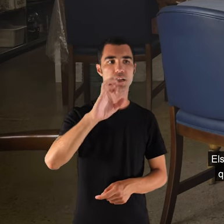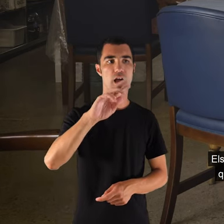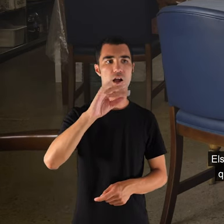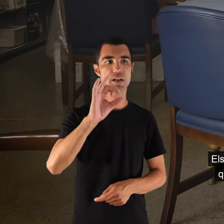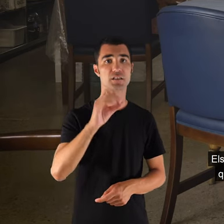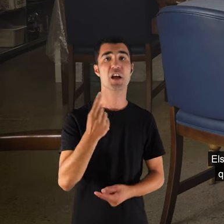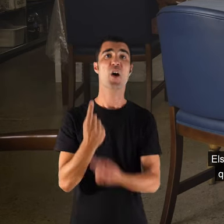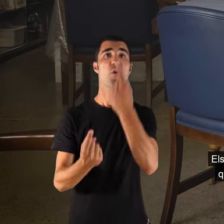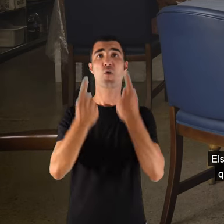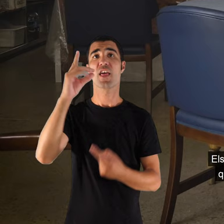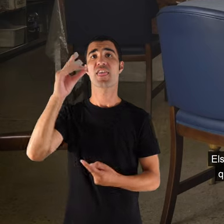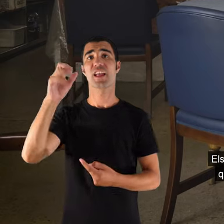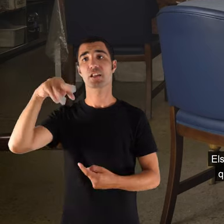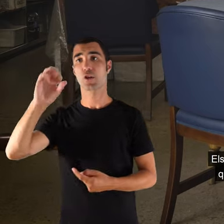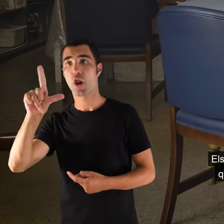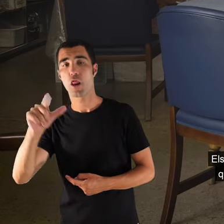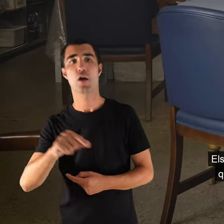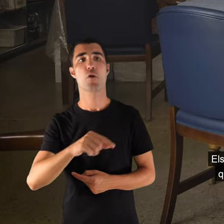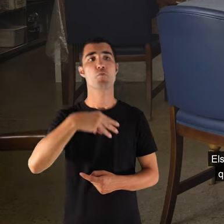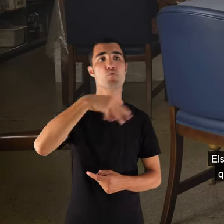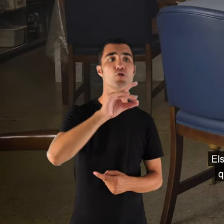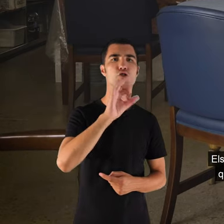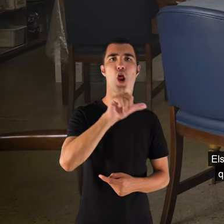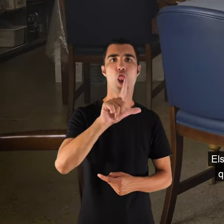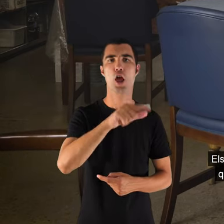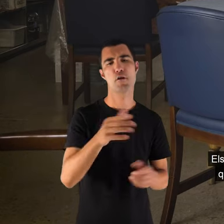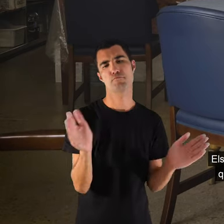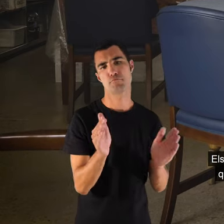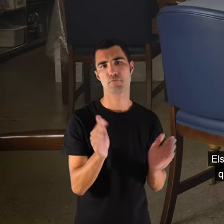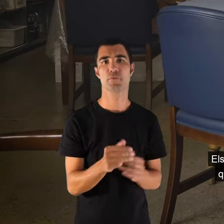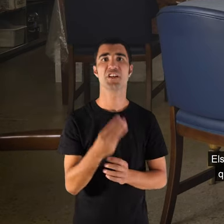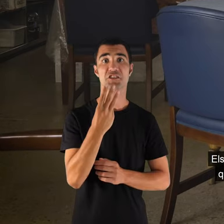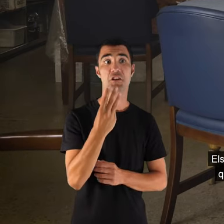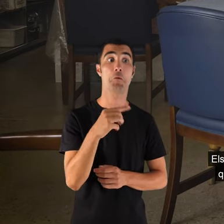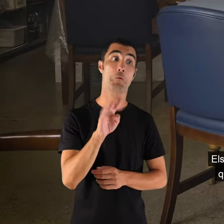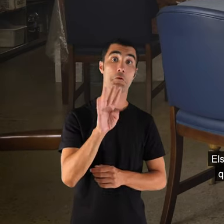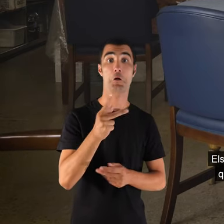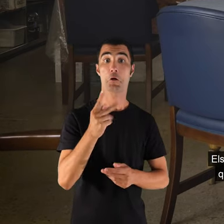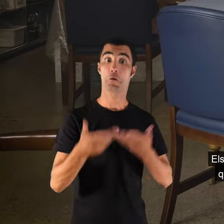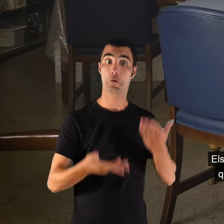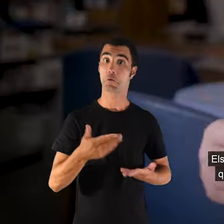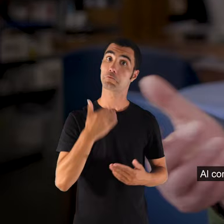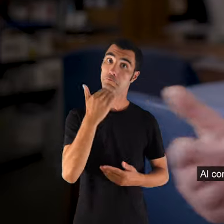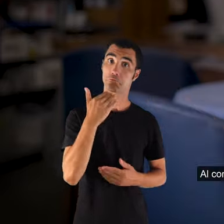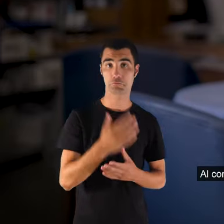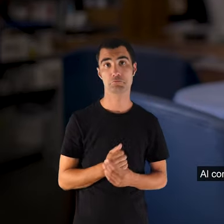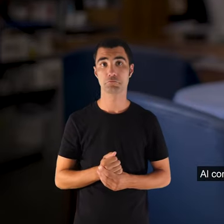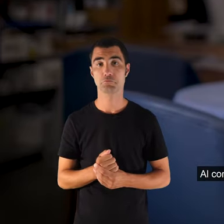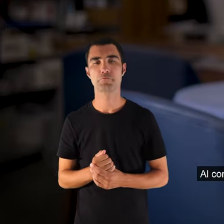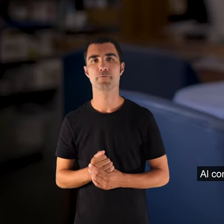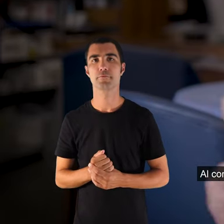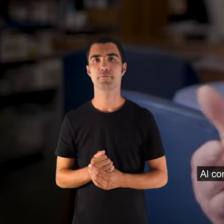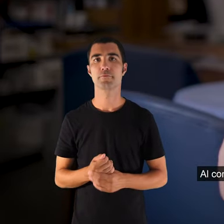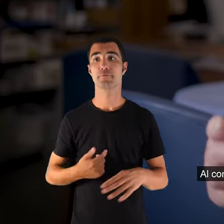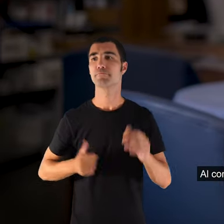dèntol, qualque fossol, no grossos, però de 3 o 4 quilos agafàvem. Quan anaven